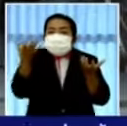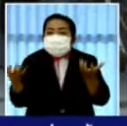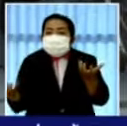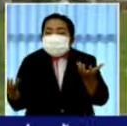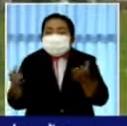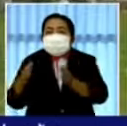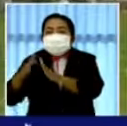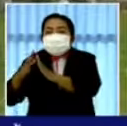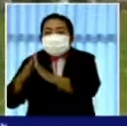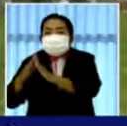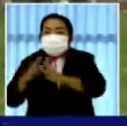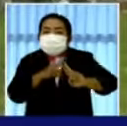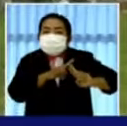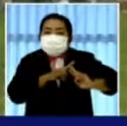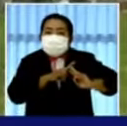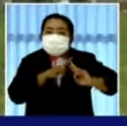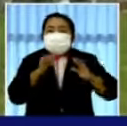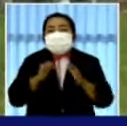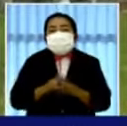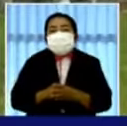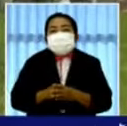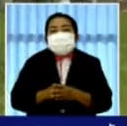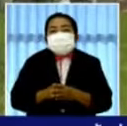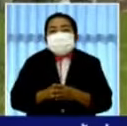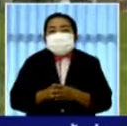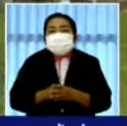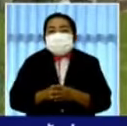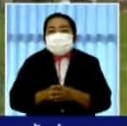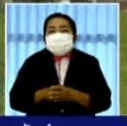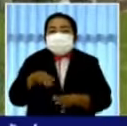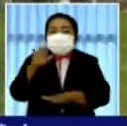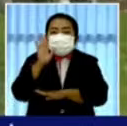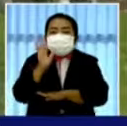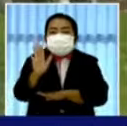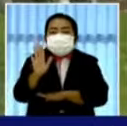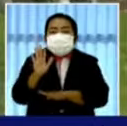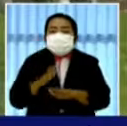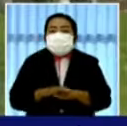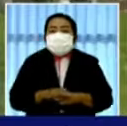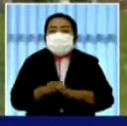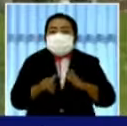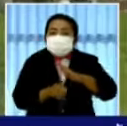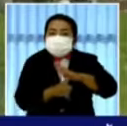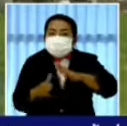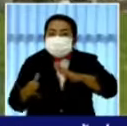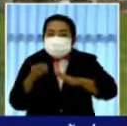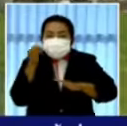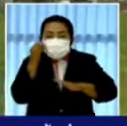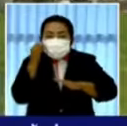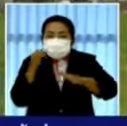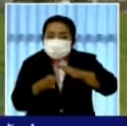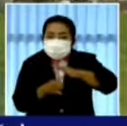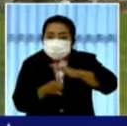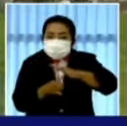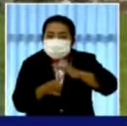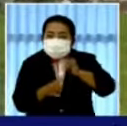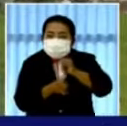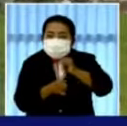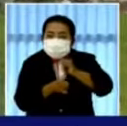ว่าดูครับการเคอร์ฟิวนะครับตั้งแต่ 09:00นถึง 04:00นอันนี้ก็ต้องประกาศใช้ทั้งจังหวัดนะครับ